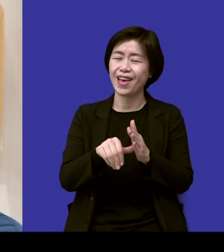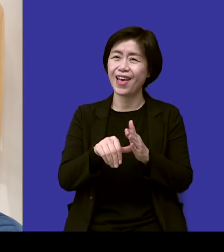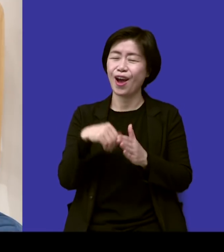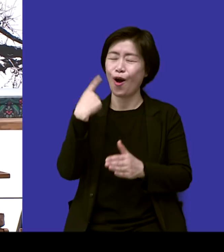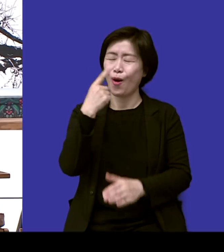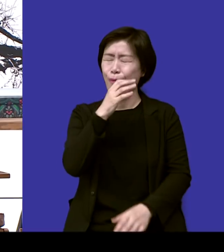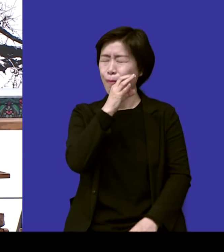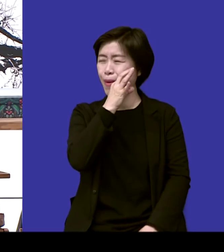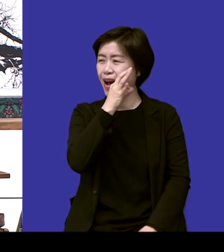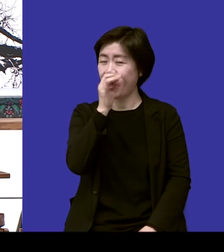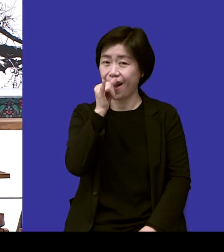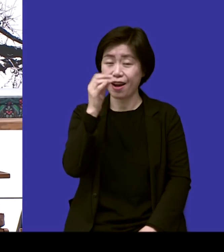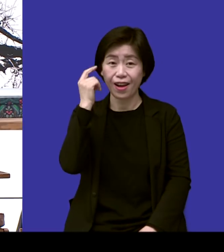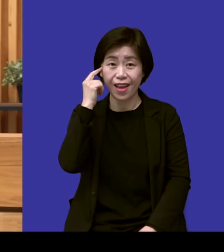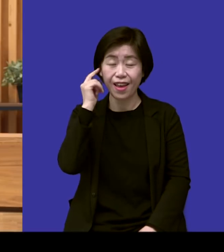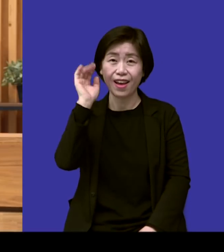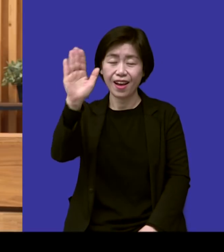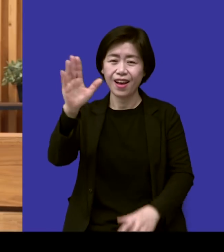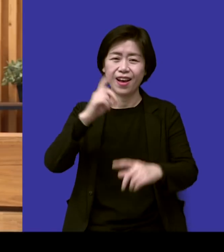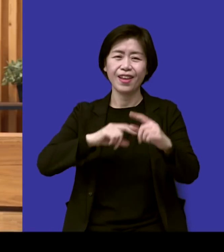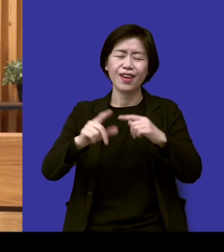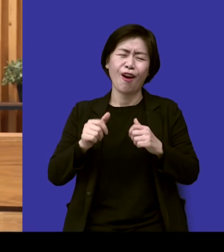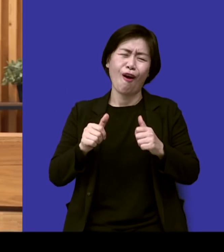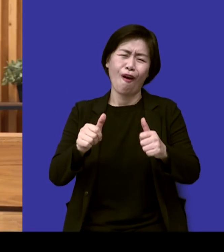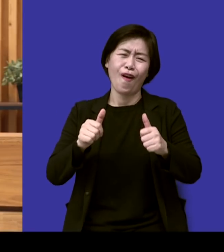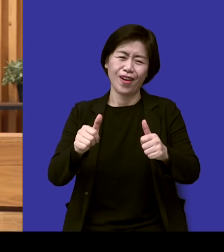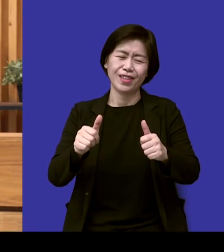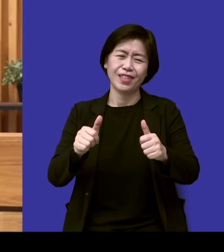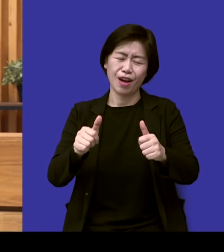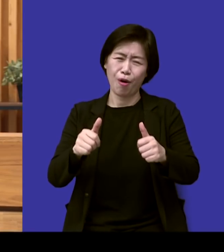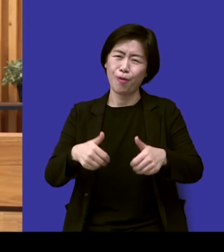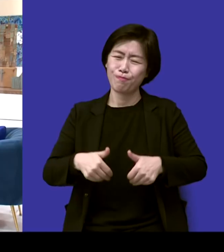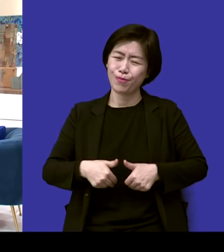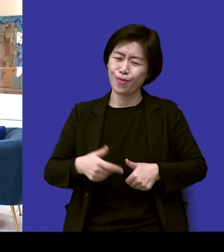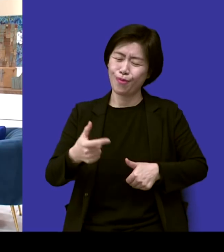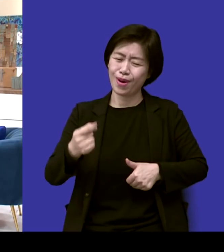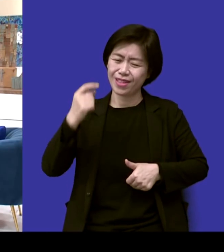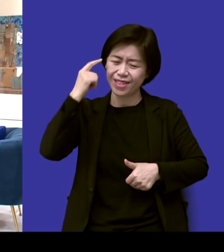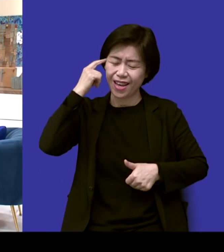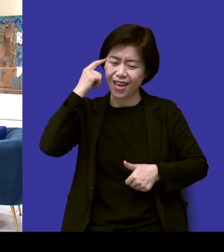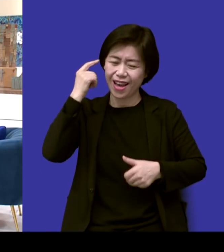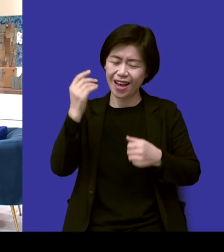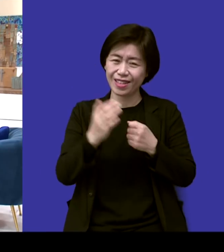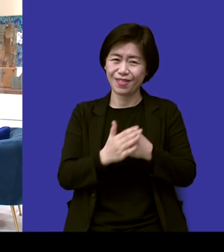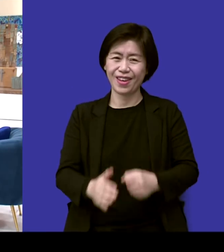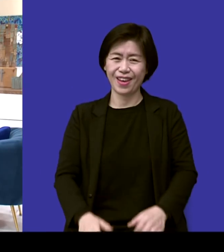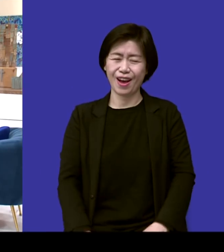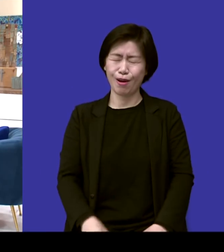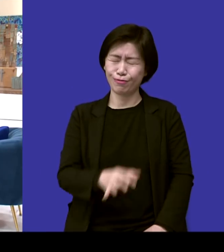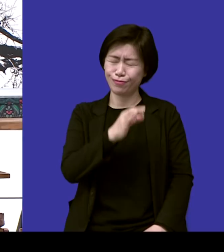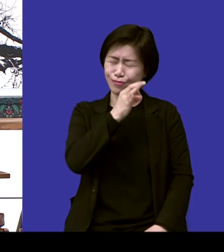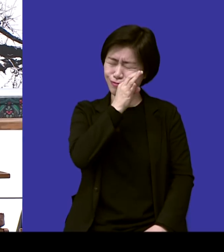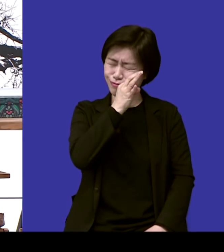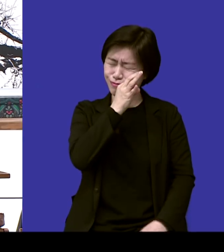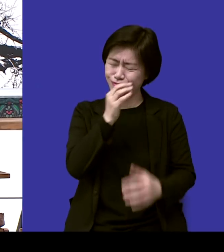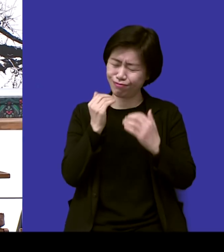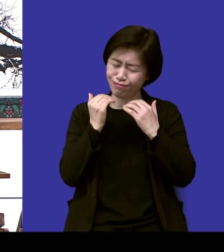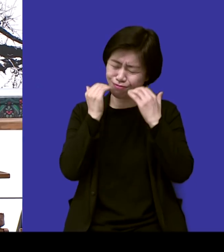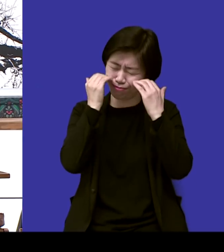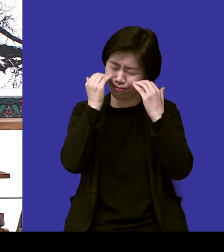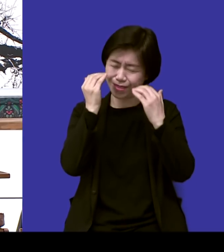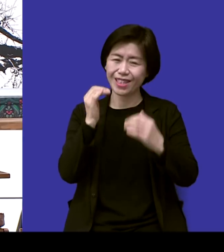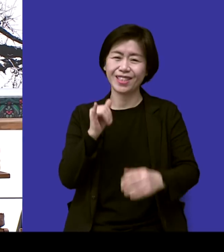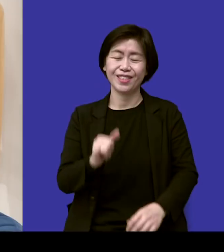열심히 해야 될 것 같고 뭔가 아, 그렇죠, 그렇죠. 네, 부끄러워요. 되게 부끄러워지고 뭐 누가 옷 벗긴 줄 알았어요. 갑자기 막 이러셔가지고. 아니, 뭔가